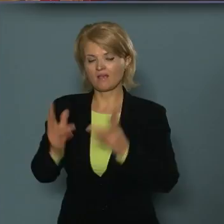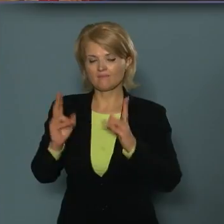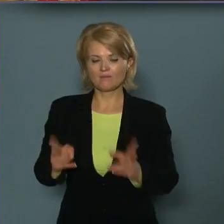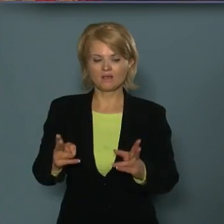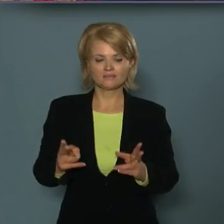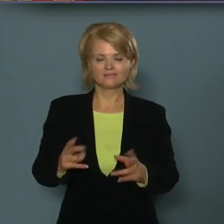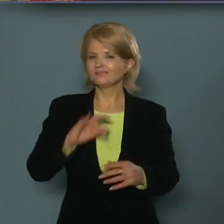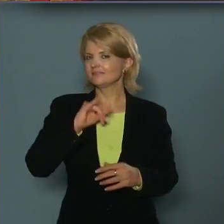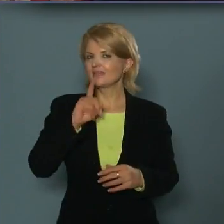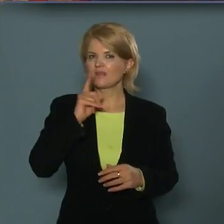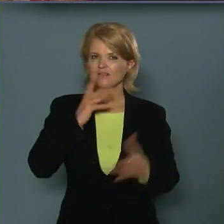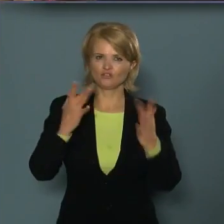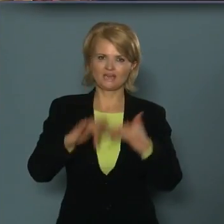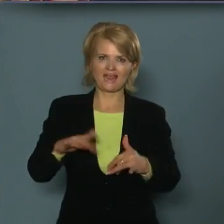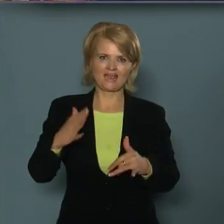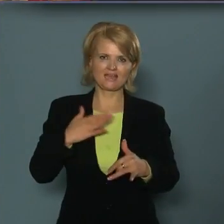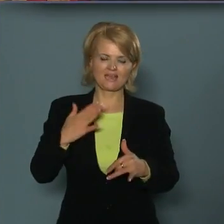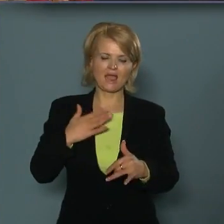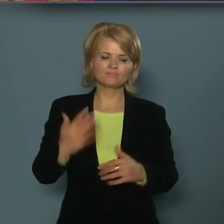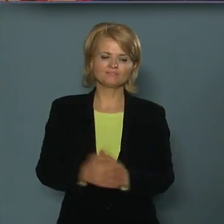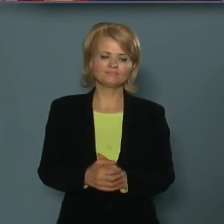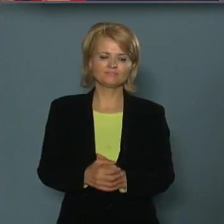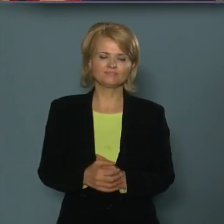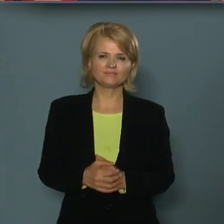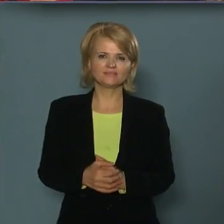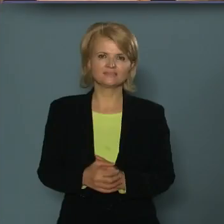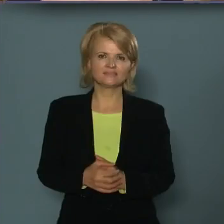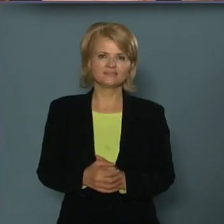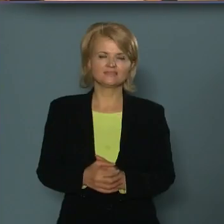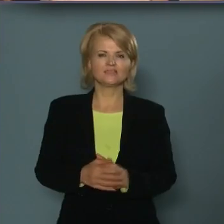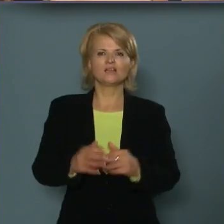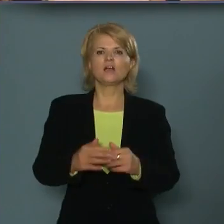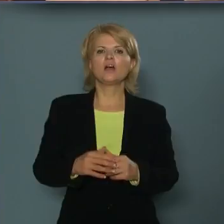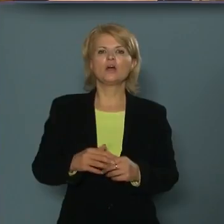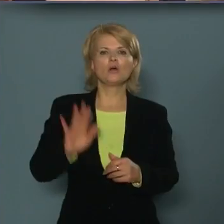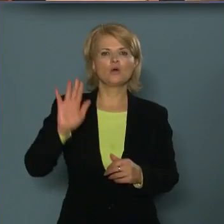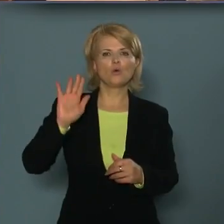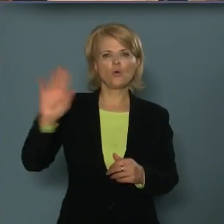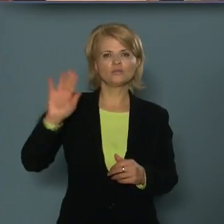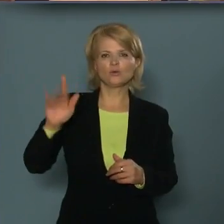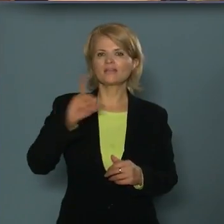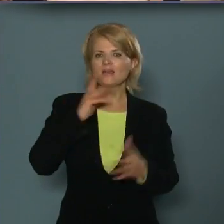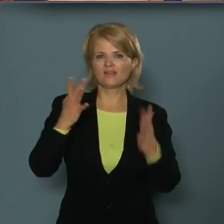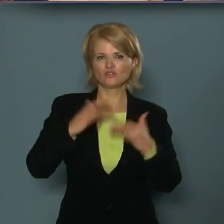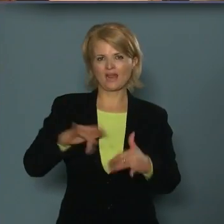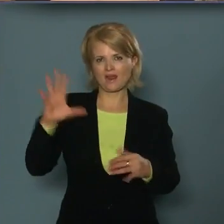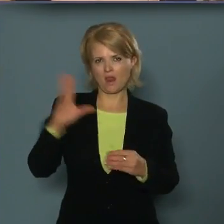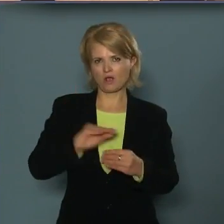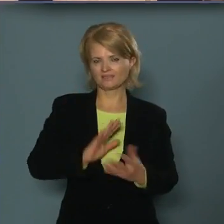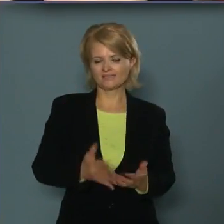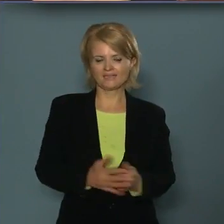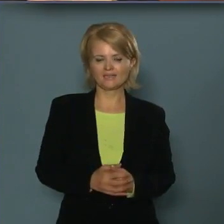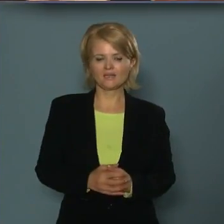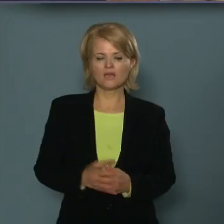már nem nagyon férek el, lassan kiszorítanak a könyvek a lakásból. Ilyenkor, mikor egy